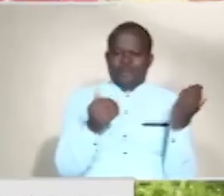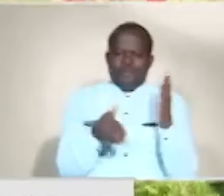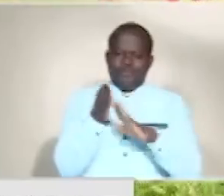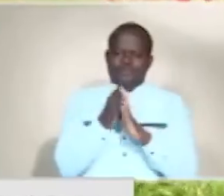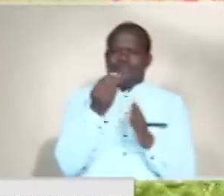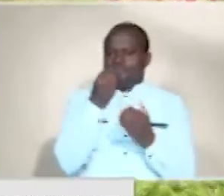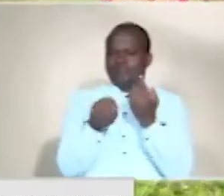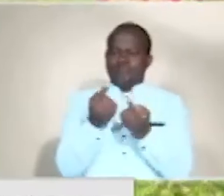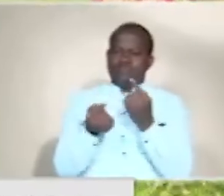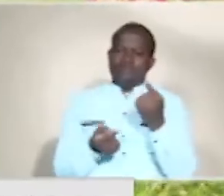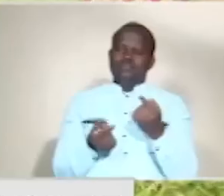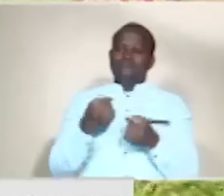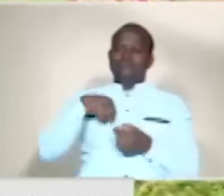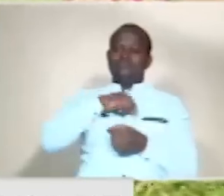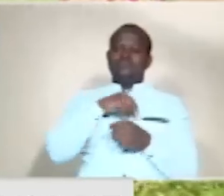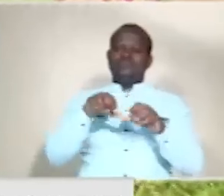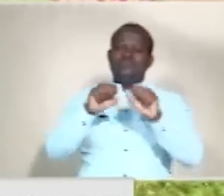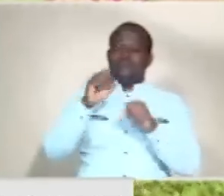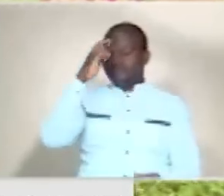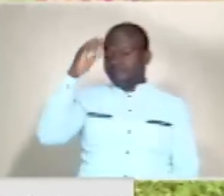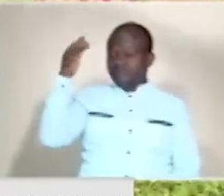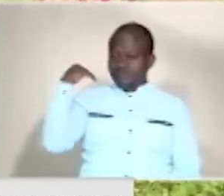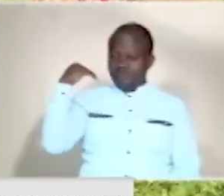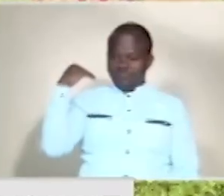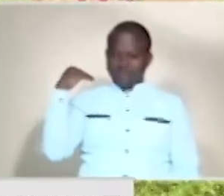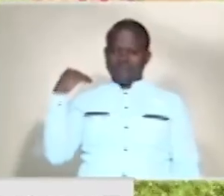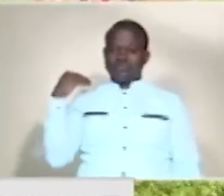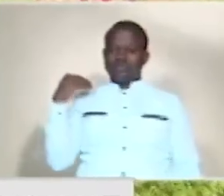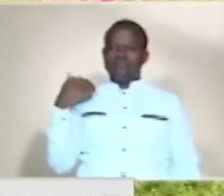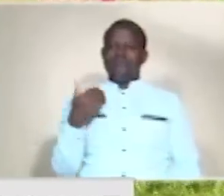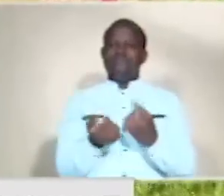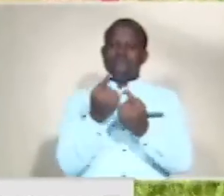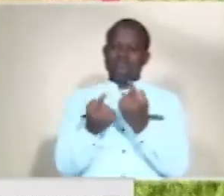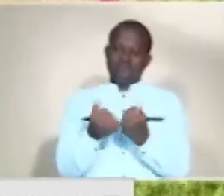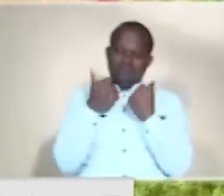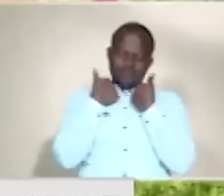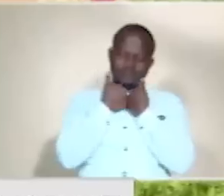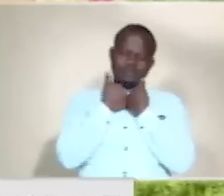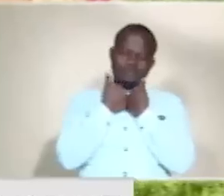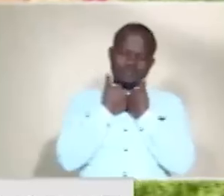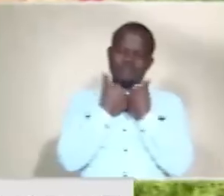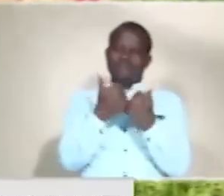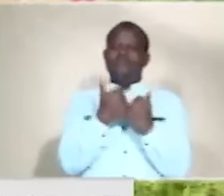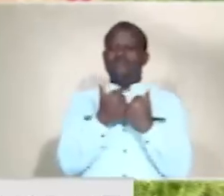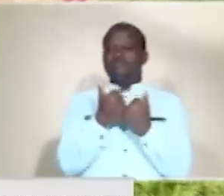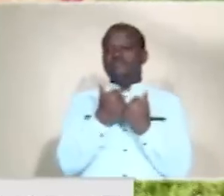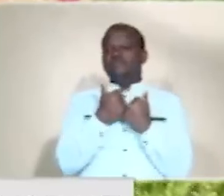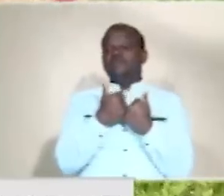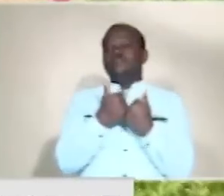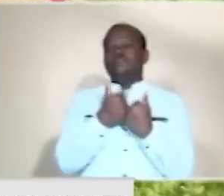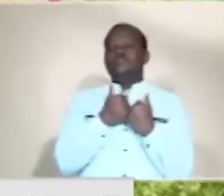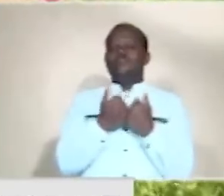vuba. Amashyiga rwose twarayafashe, twarayafashe rwose acanaho neza, rwose ameze neza, ibiryo